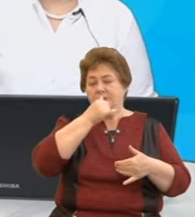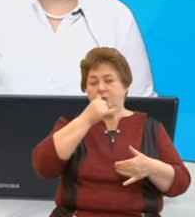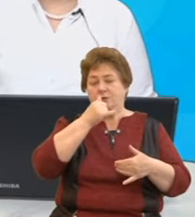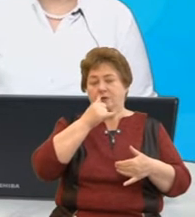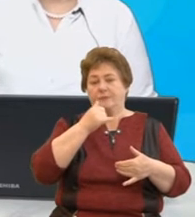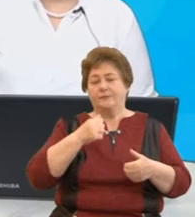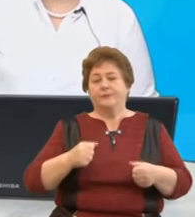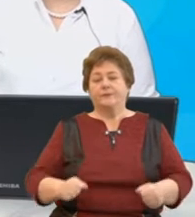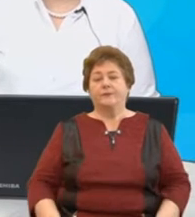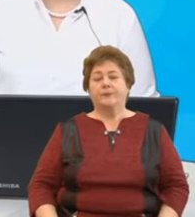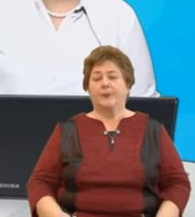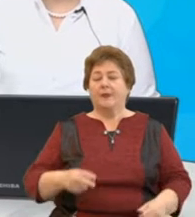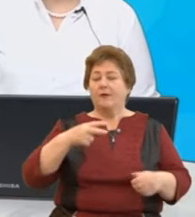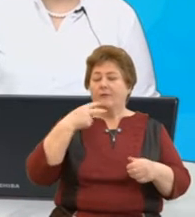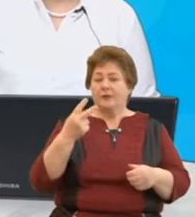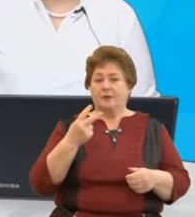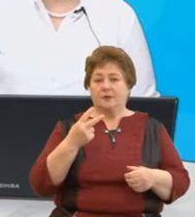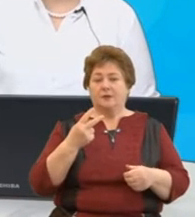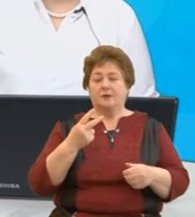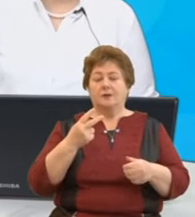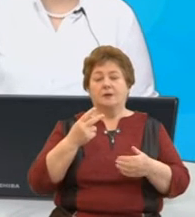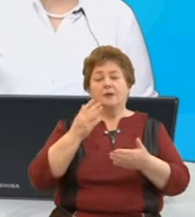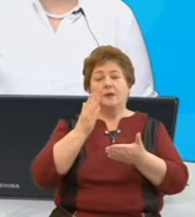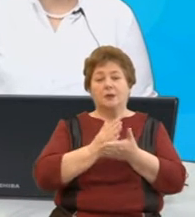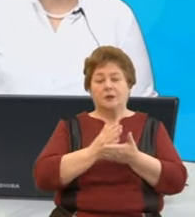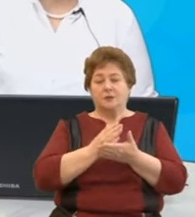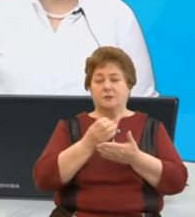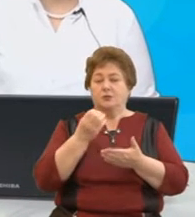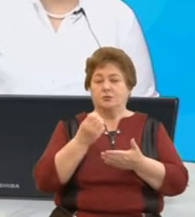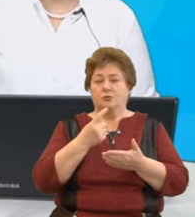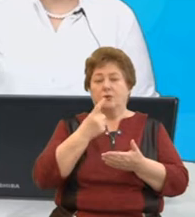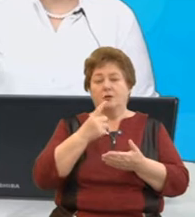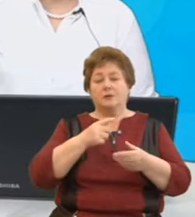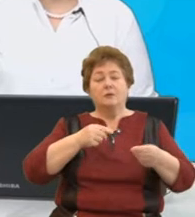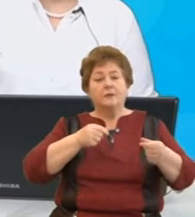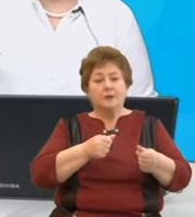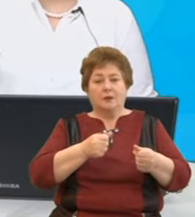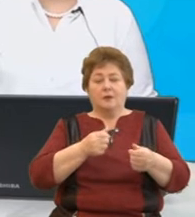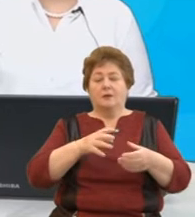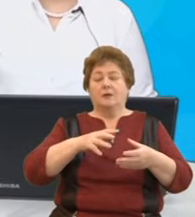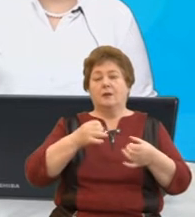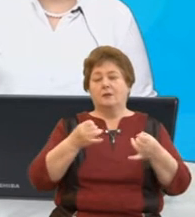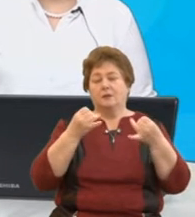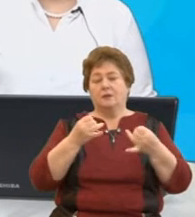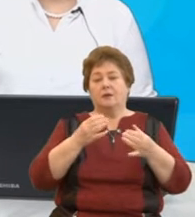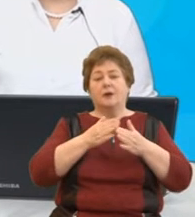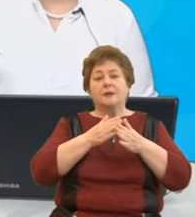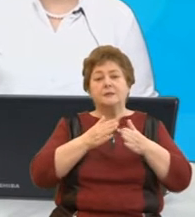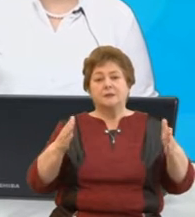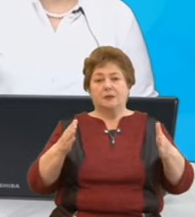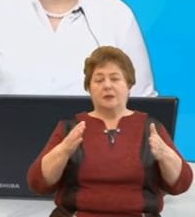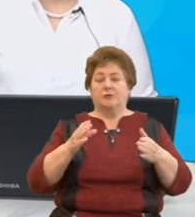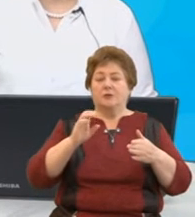не можем во вторых у них есть еще один общий интерес они отделяют